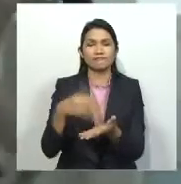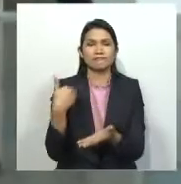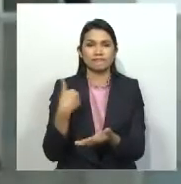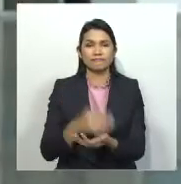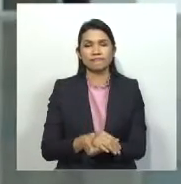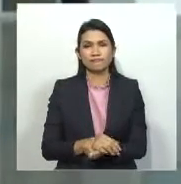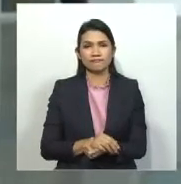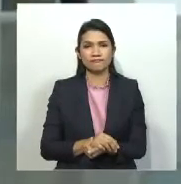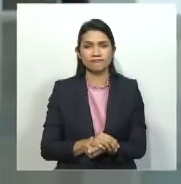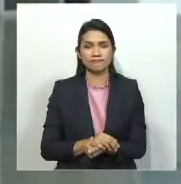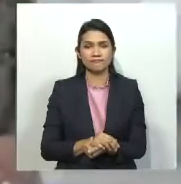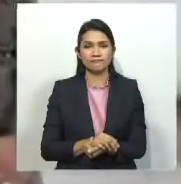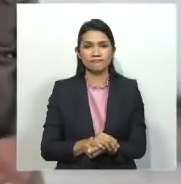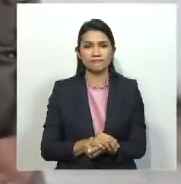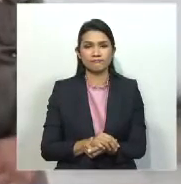าติกันค่ะ